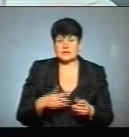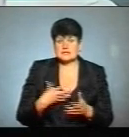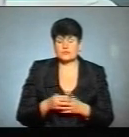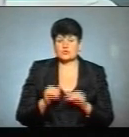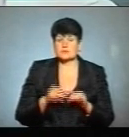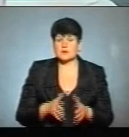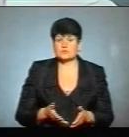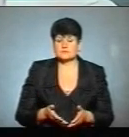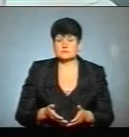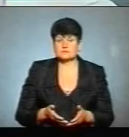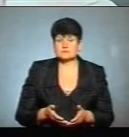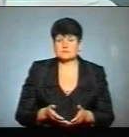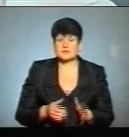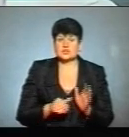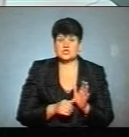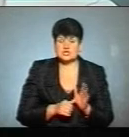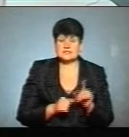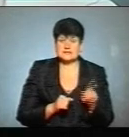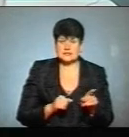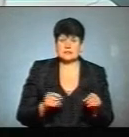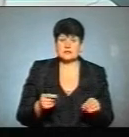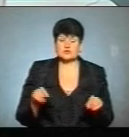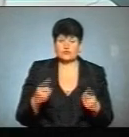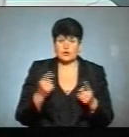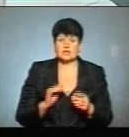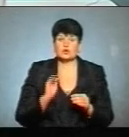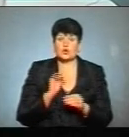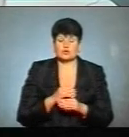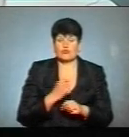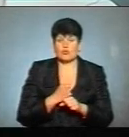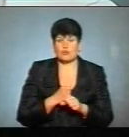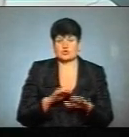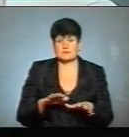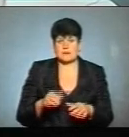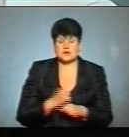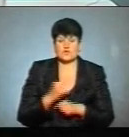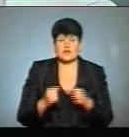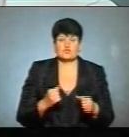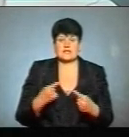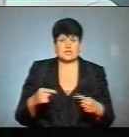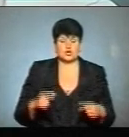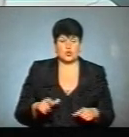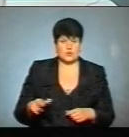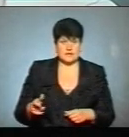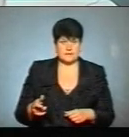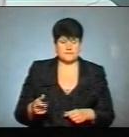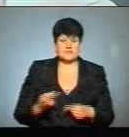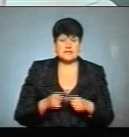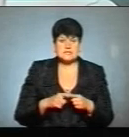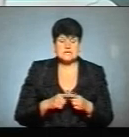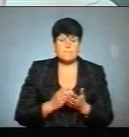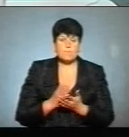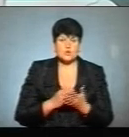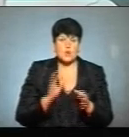і 6 із них ще створили додаткове робоче місце для працевлаштування інших людей. Ця послуга